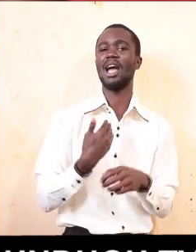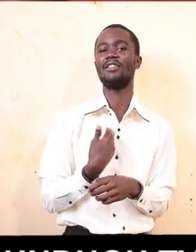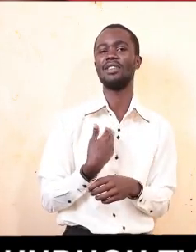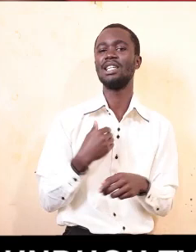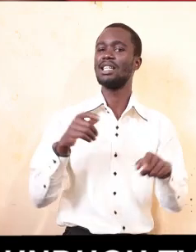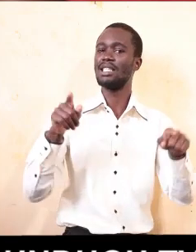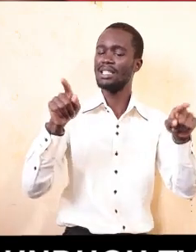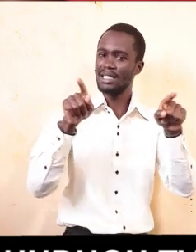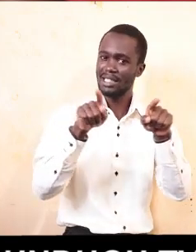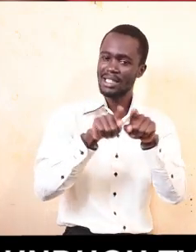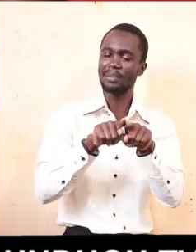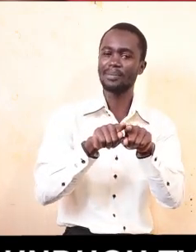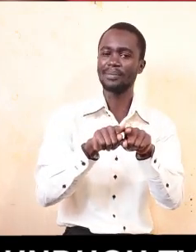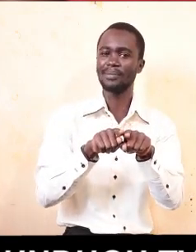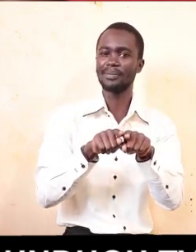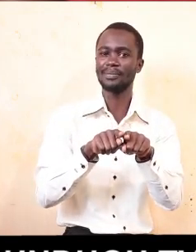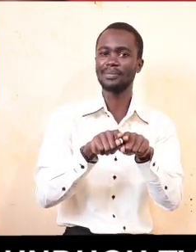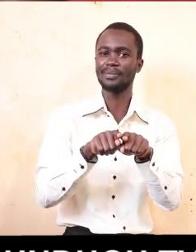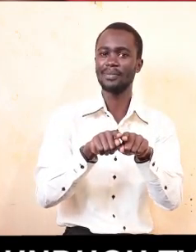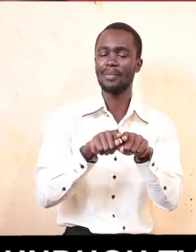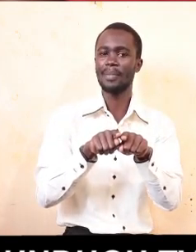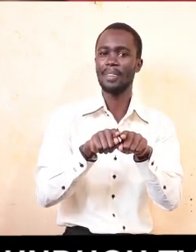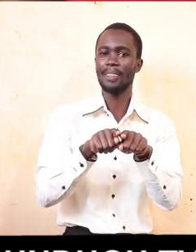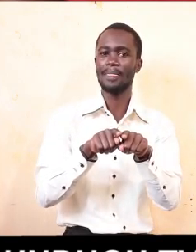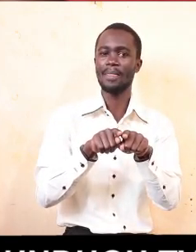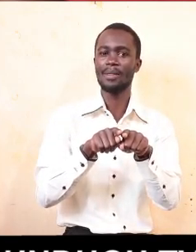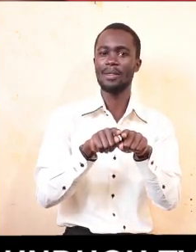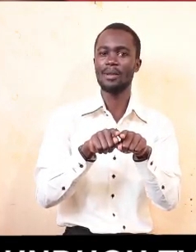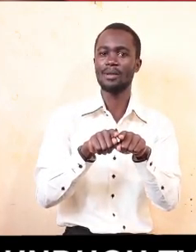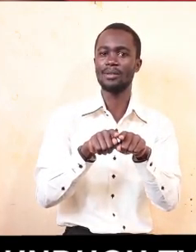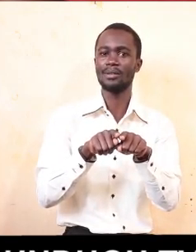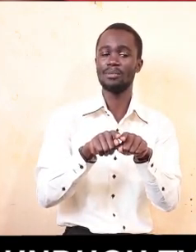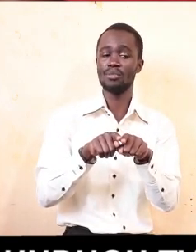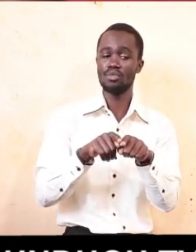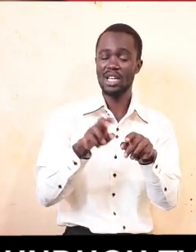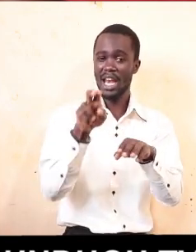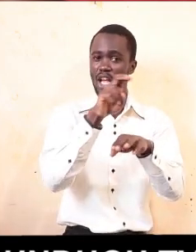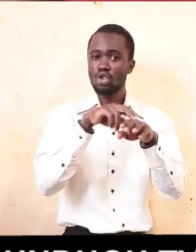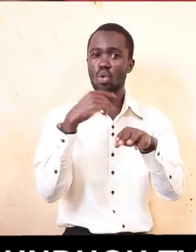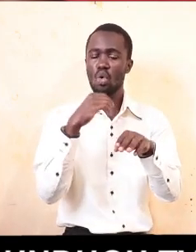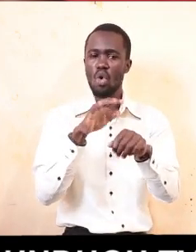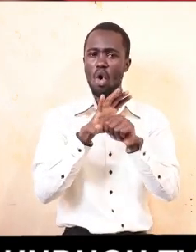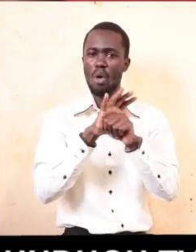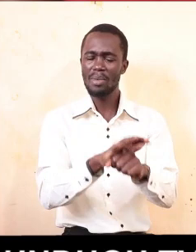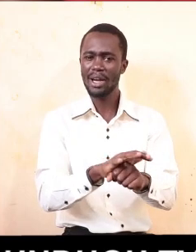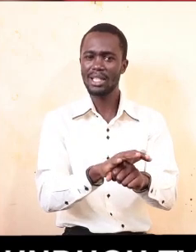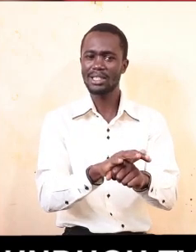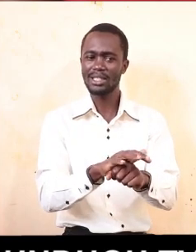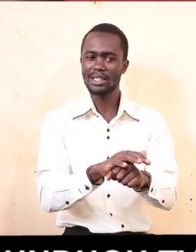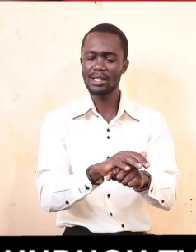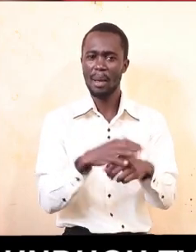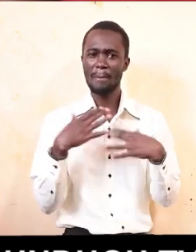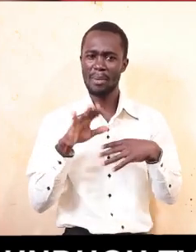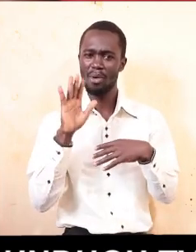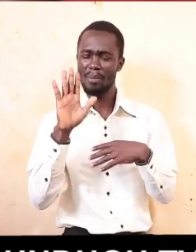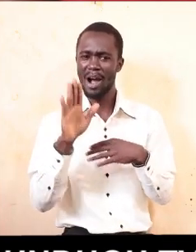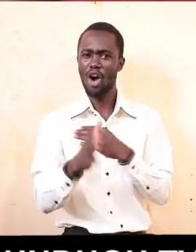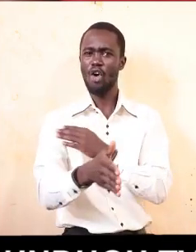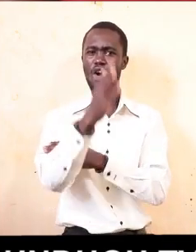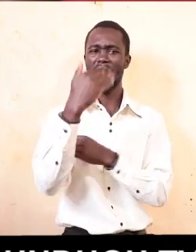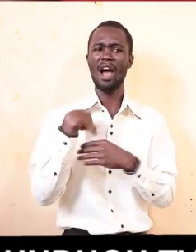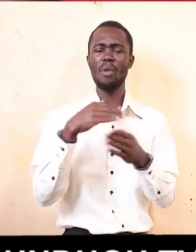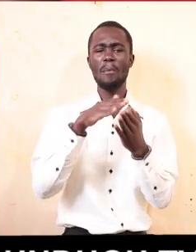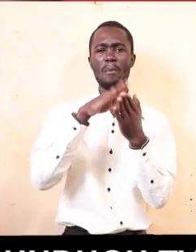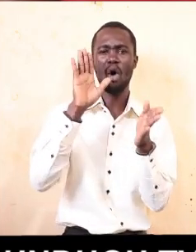Hawa wakiwa na uwezo juu ya watu wake, Mungu zaidi alikuwa na uwezo zaidi kuliko